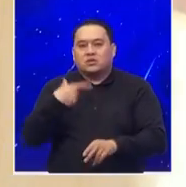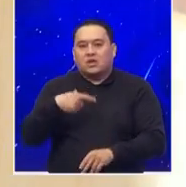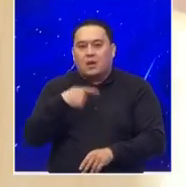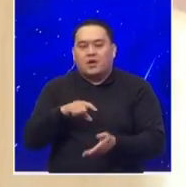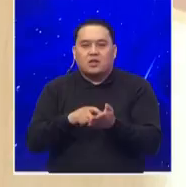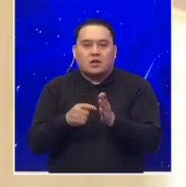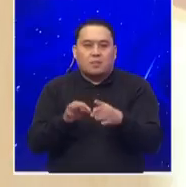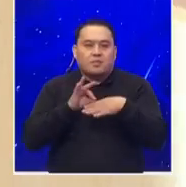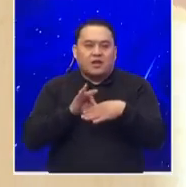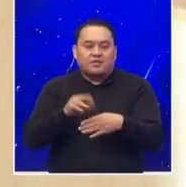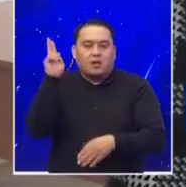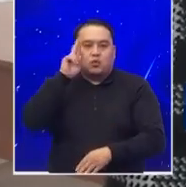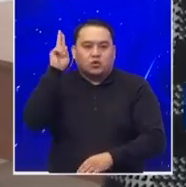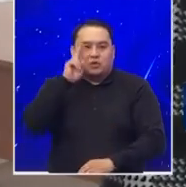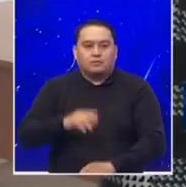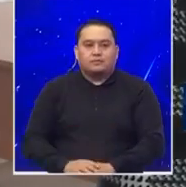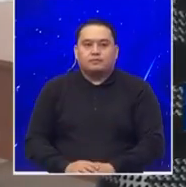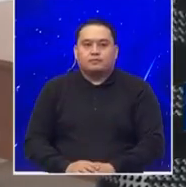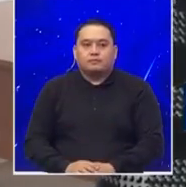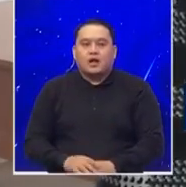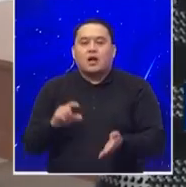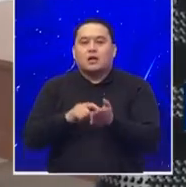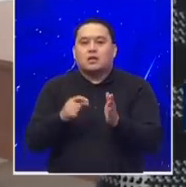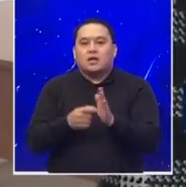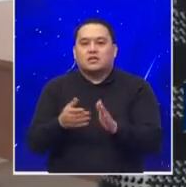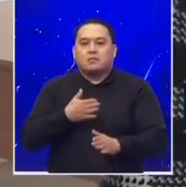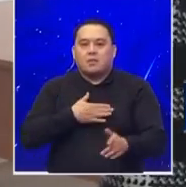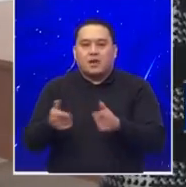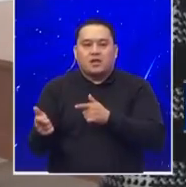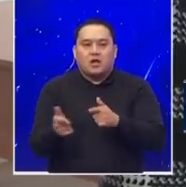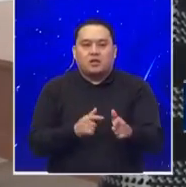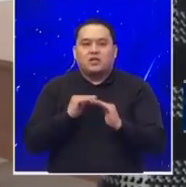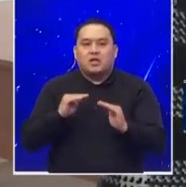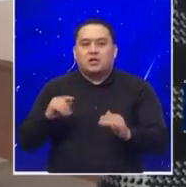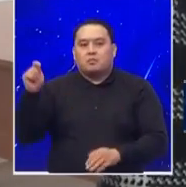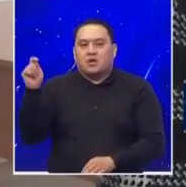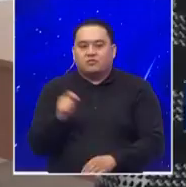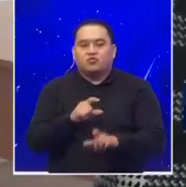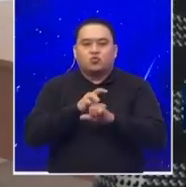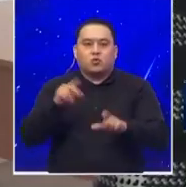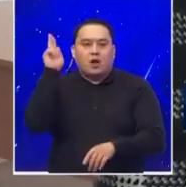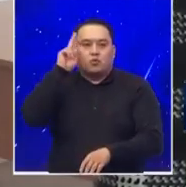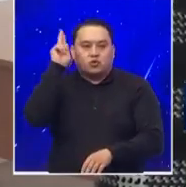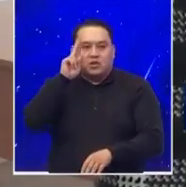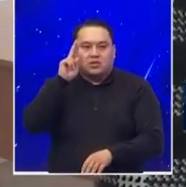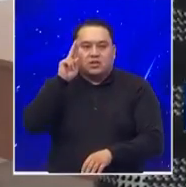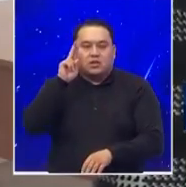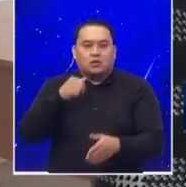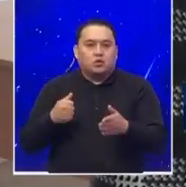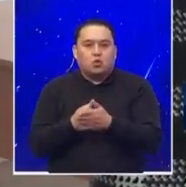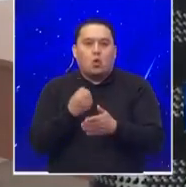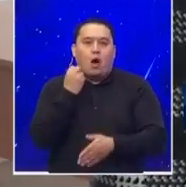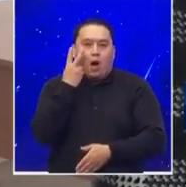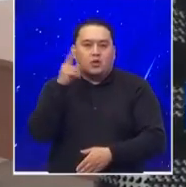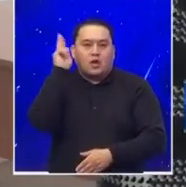приходить в классы и проводить занятия. Классы мы все подготовили, чтобы дети пришли в школу и обучались. До обеда